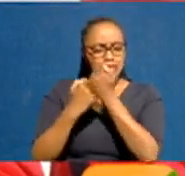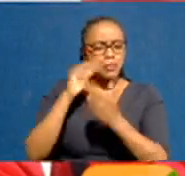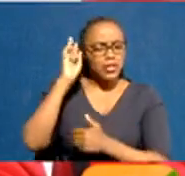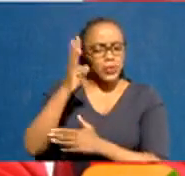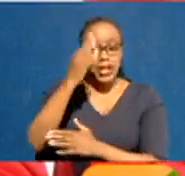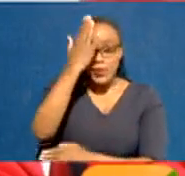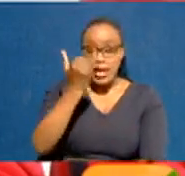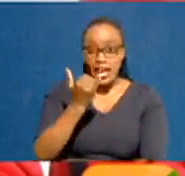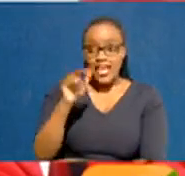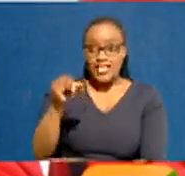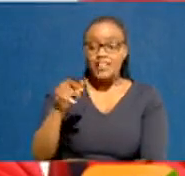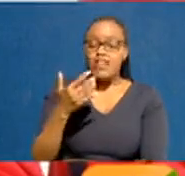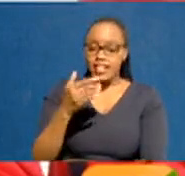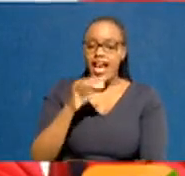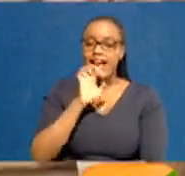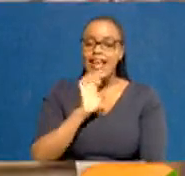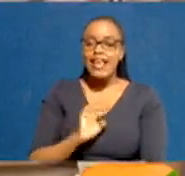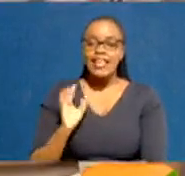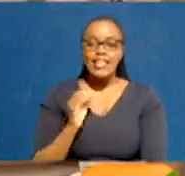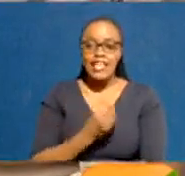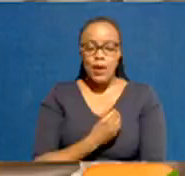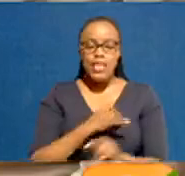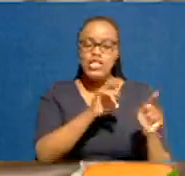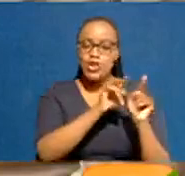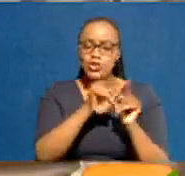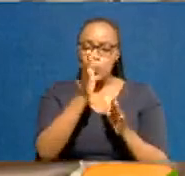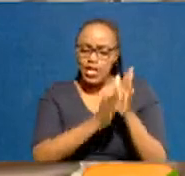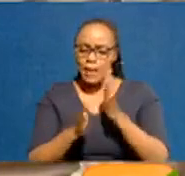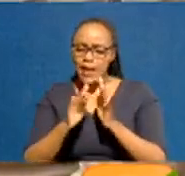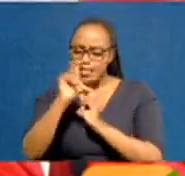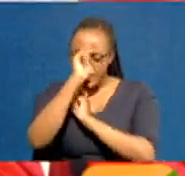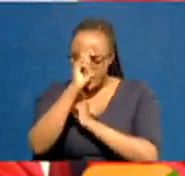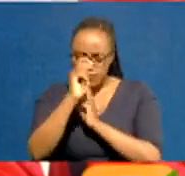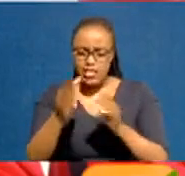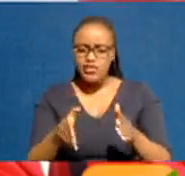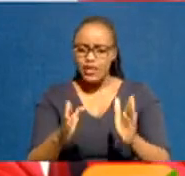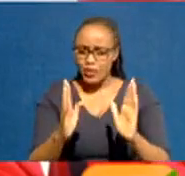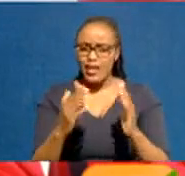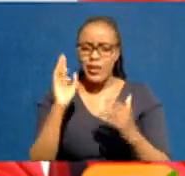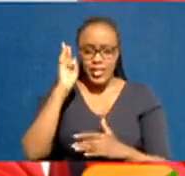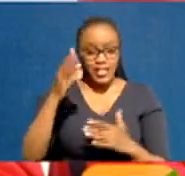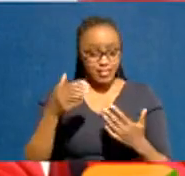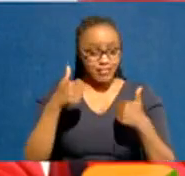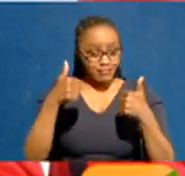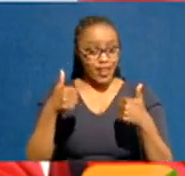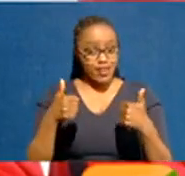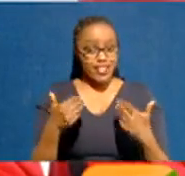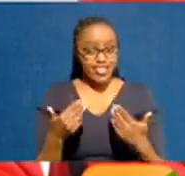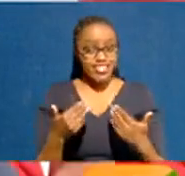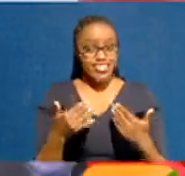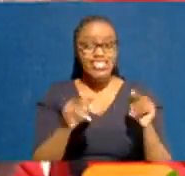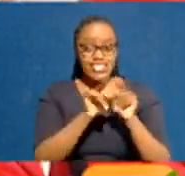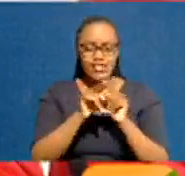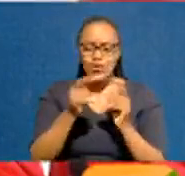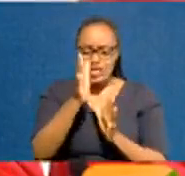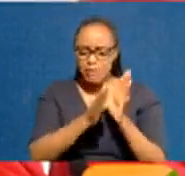kwa sababu ni wazee wetu, na nitawapanga kwa njia ya heshima, ndio